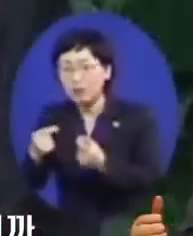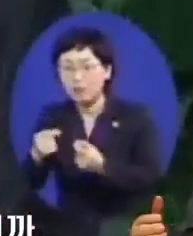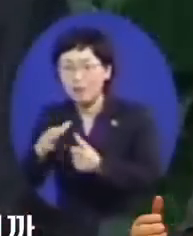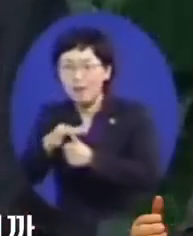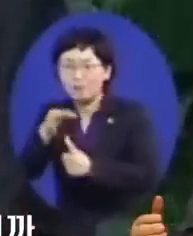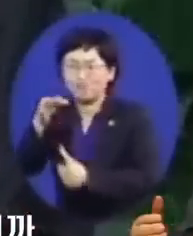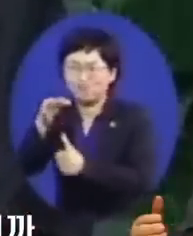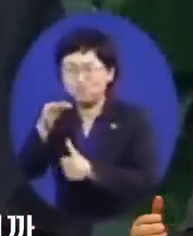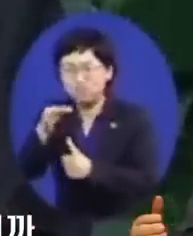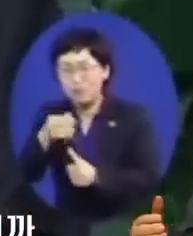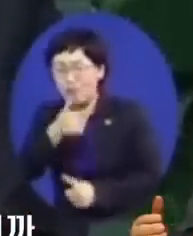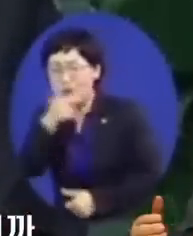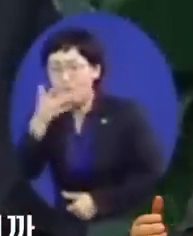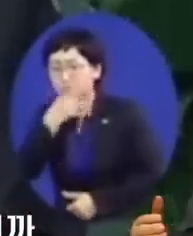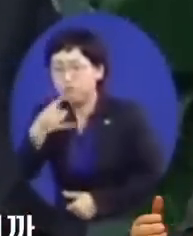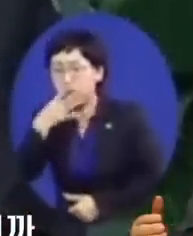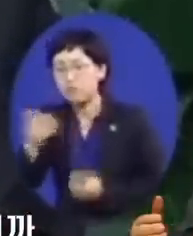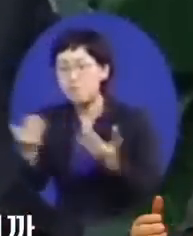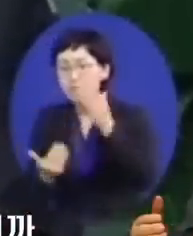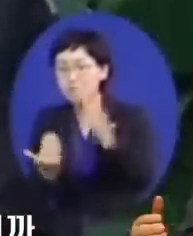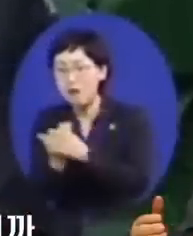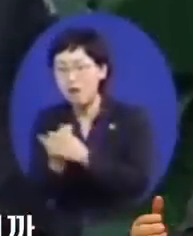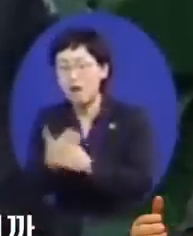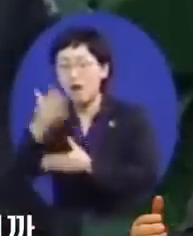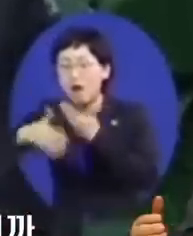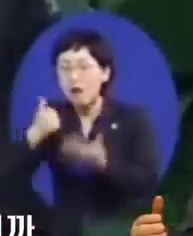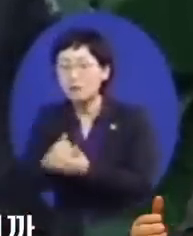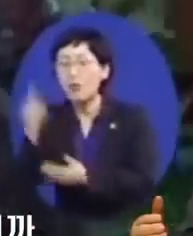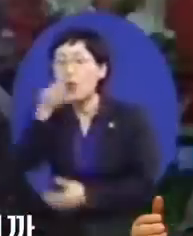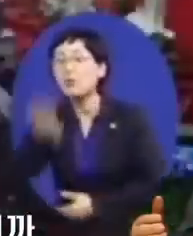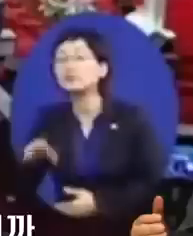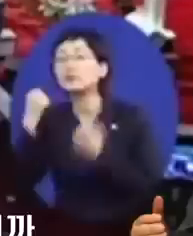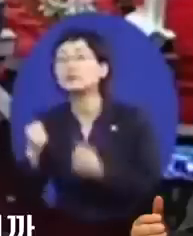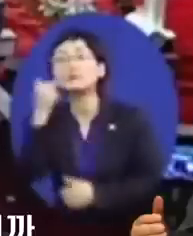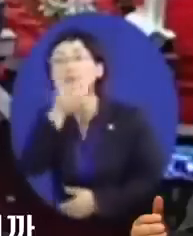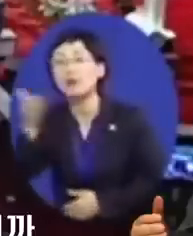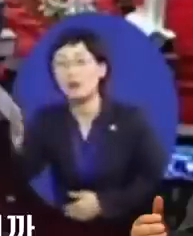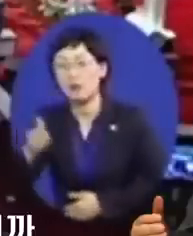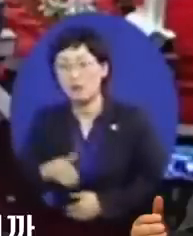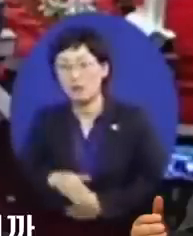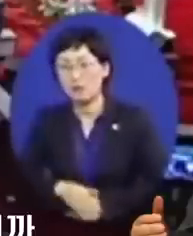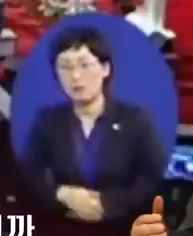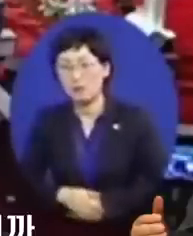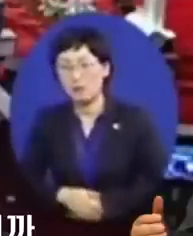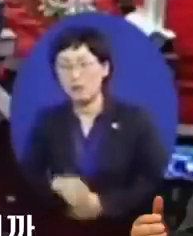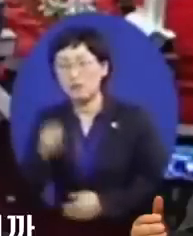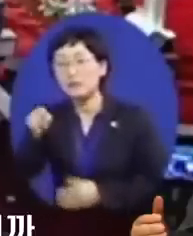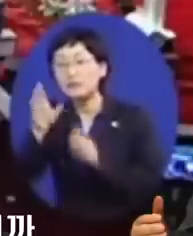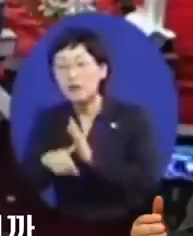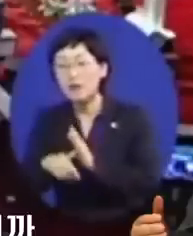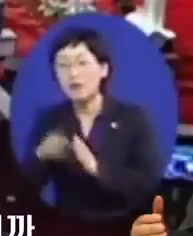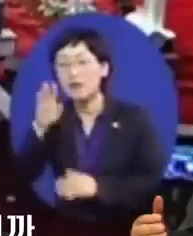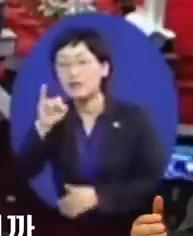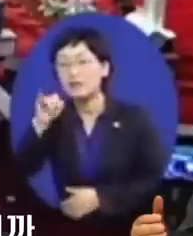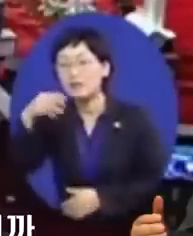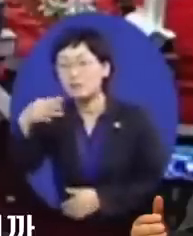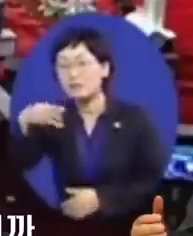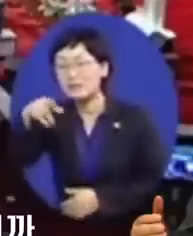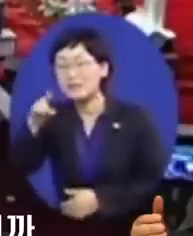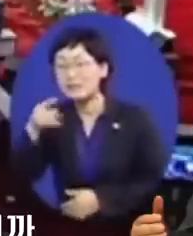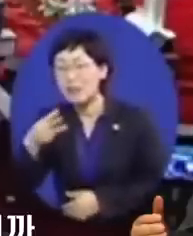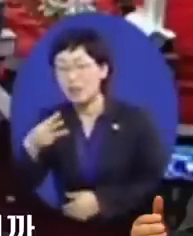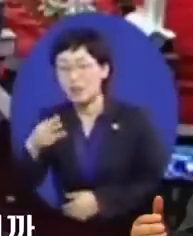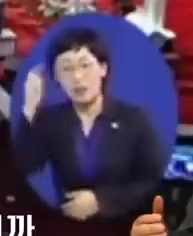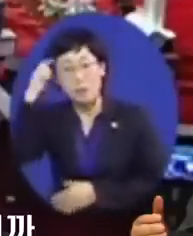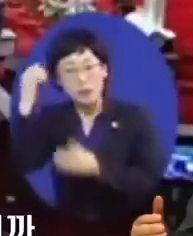처참한 불행한 사건이 일어났는데도 하나님은 어디에 계십니까? 이때 비젤 박사도 그곳에